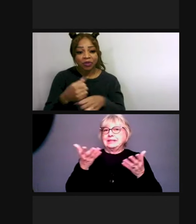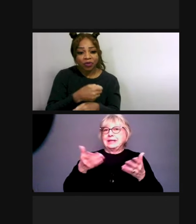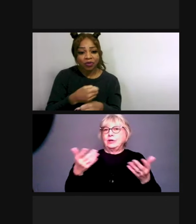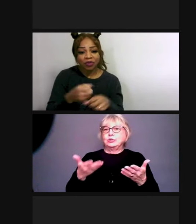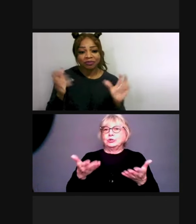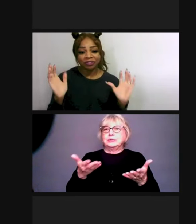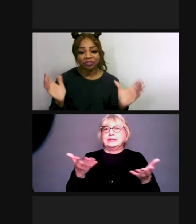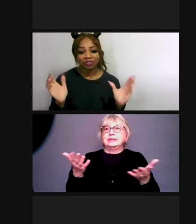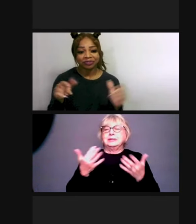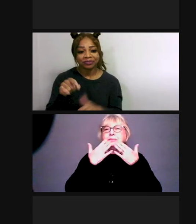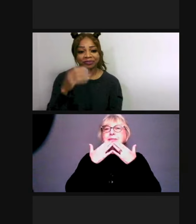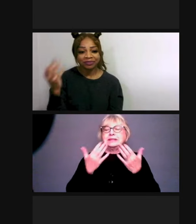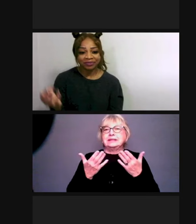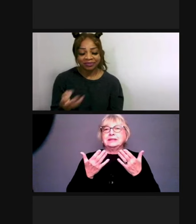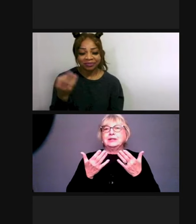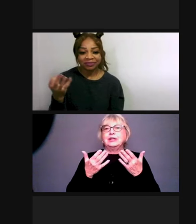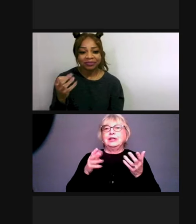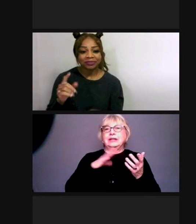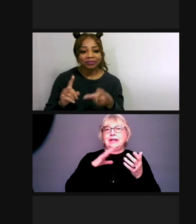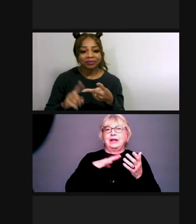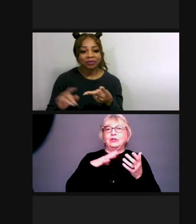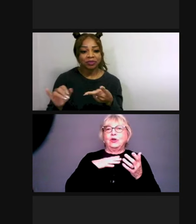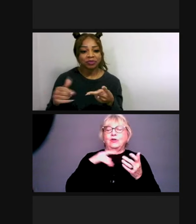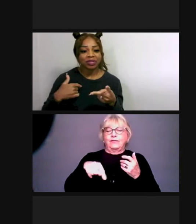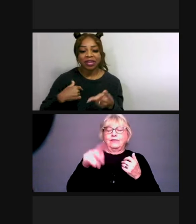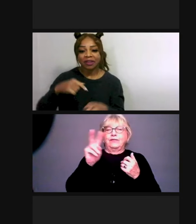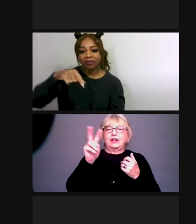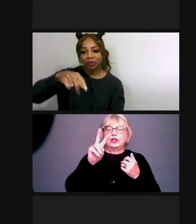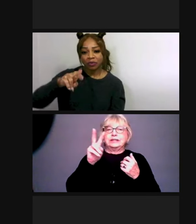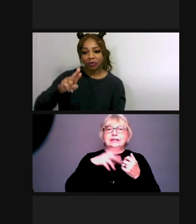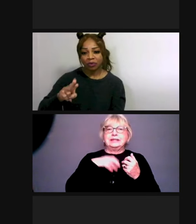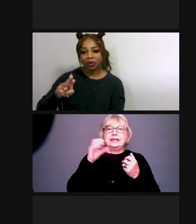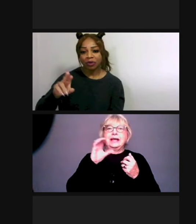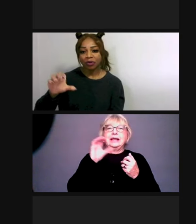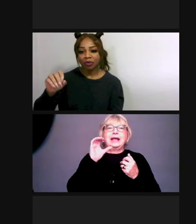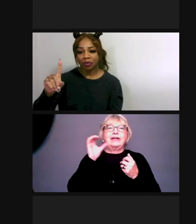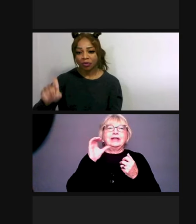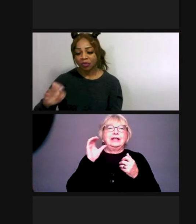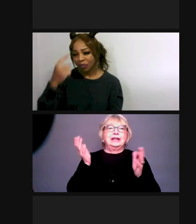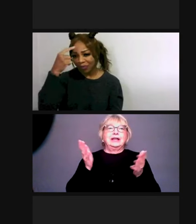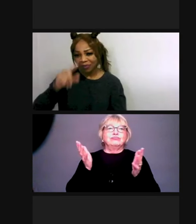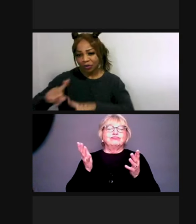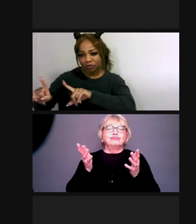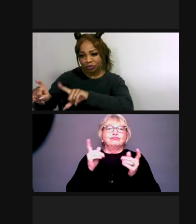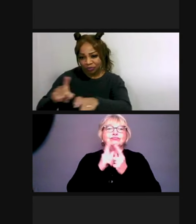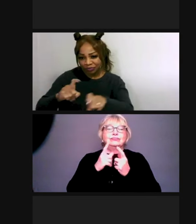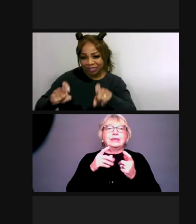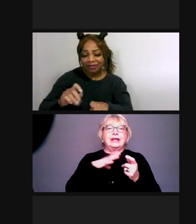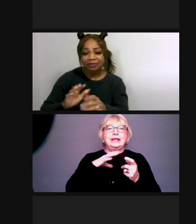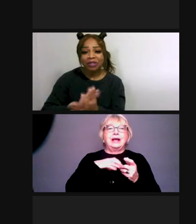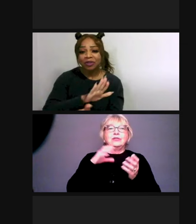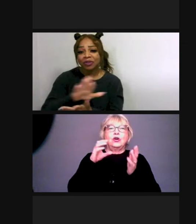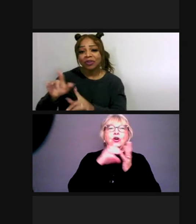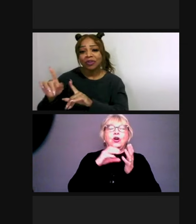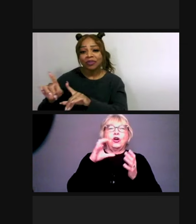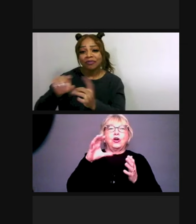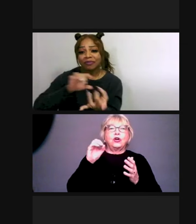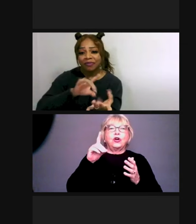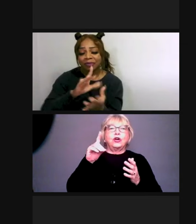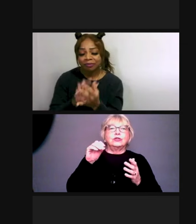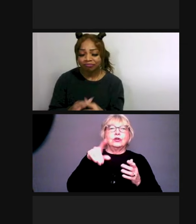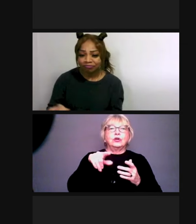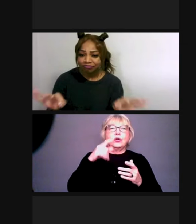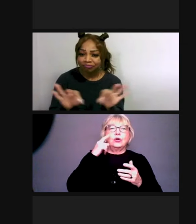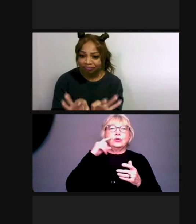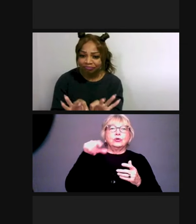alors on vous rappelle qu'il y a un café rencontre ce vendredi et vous avez également un code QR à scanner pour remplir le